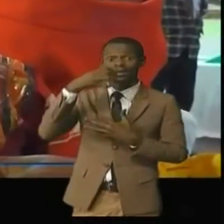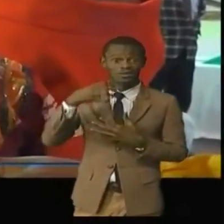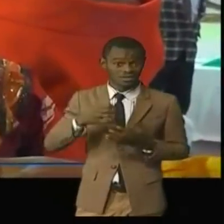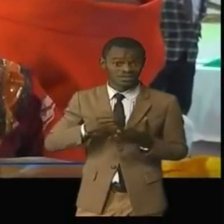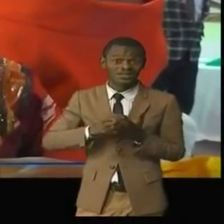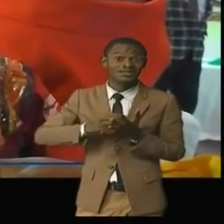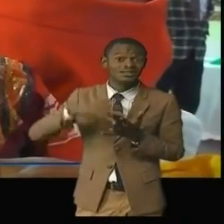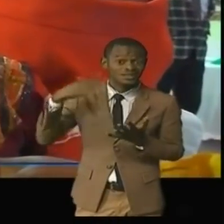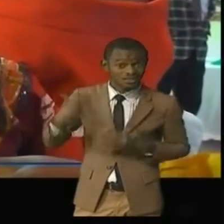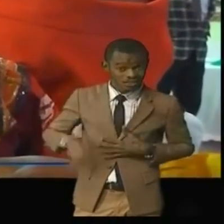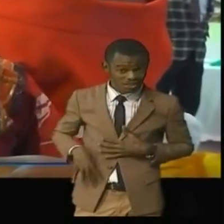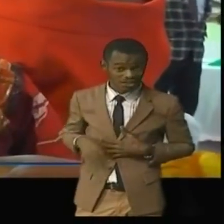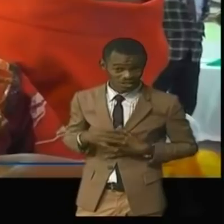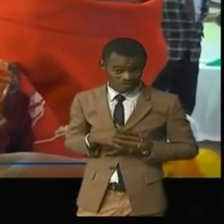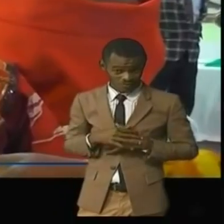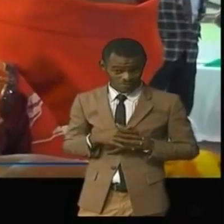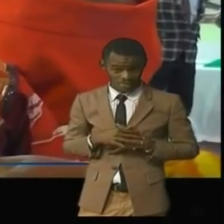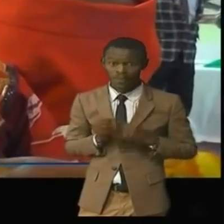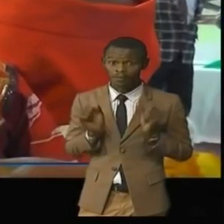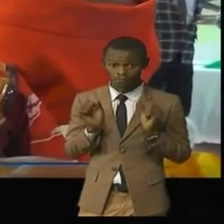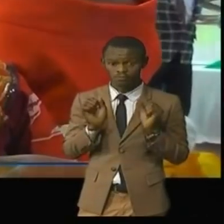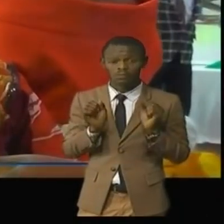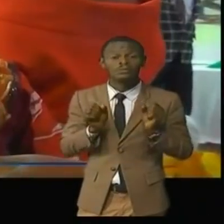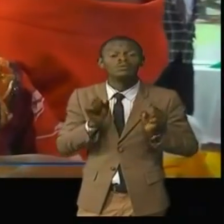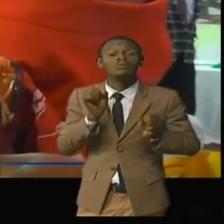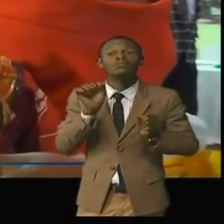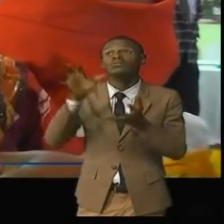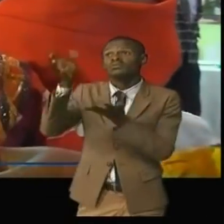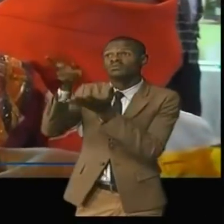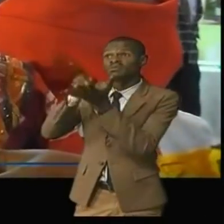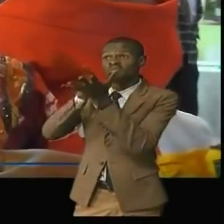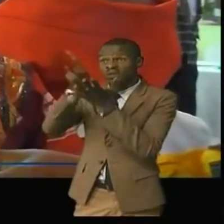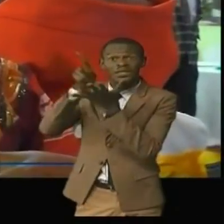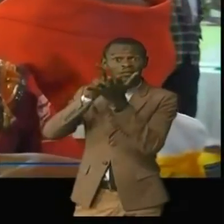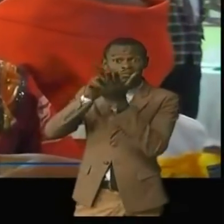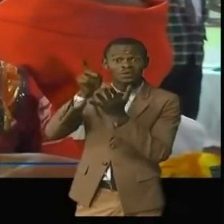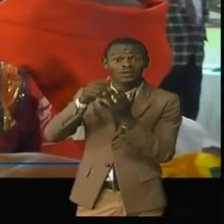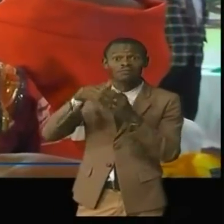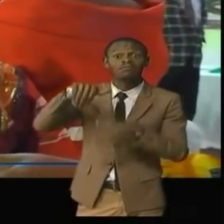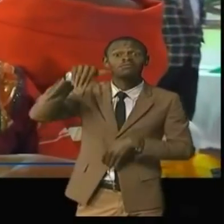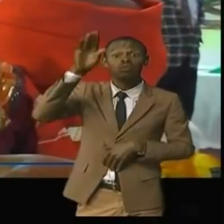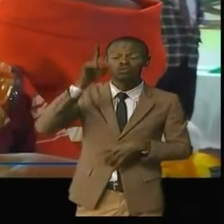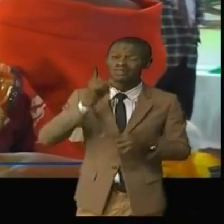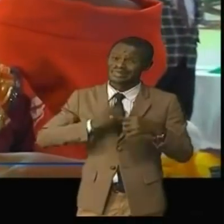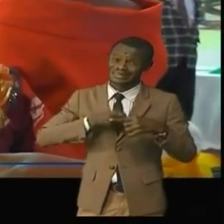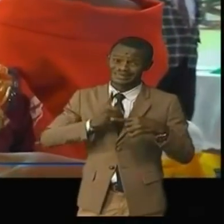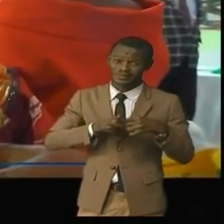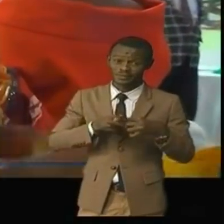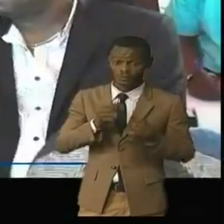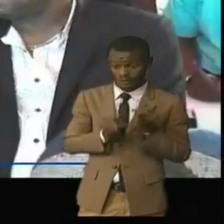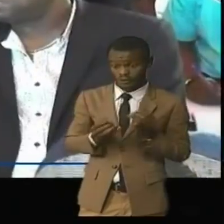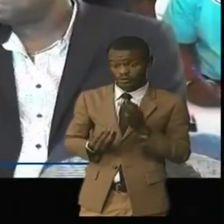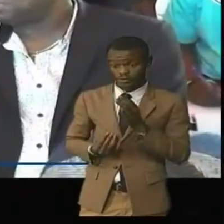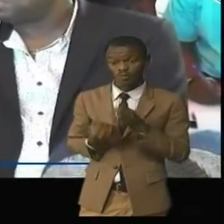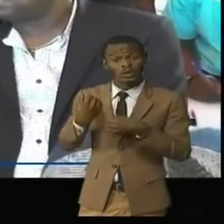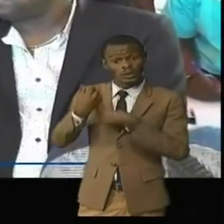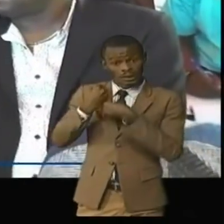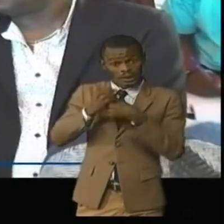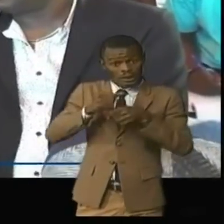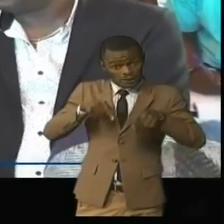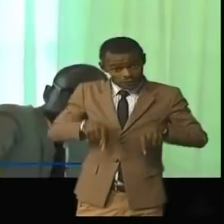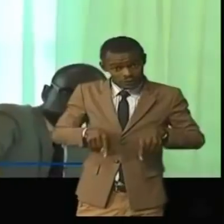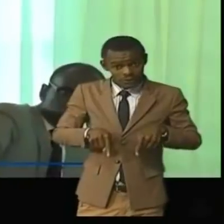respirateurs fabriqués au Congo, ça va diminuer le coût et ça va être à la portée de toute la population. L'ambassadeur